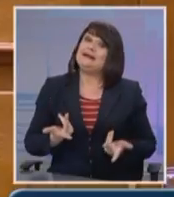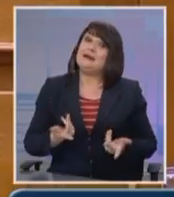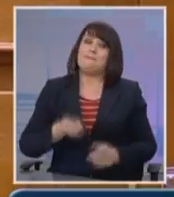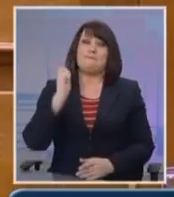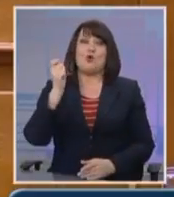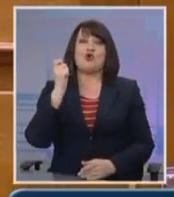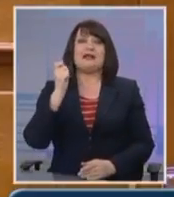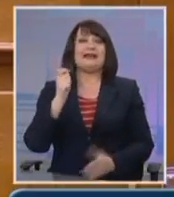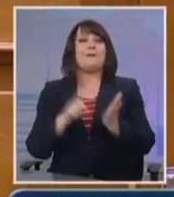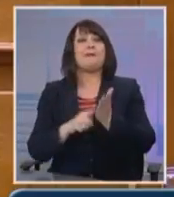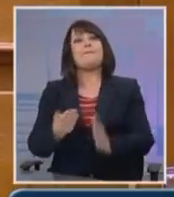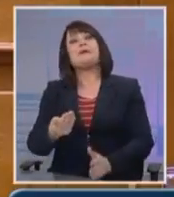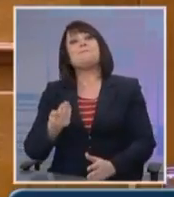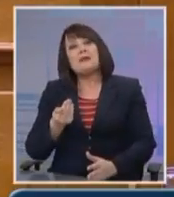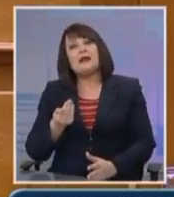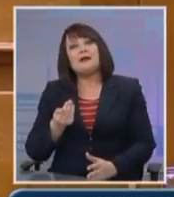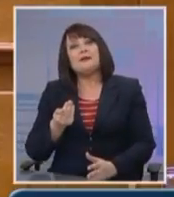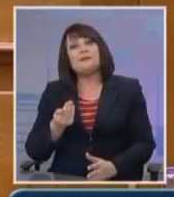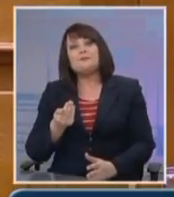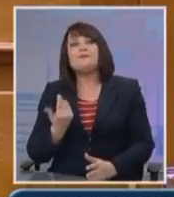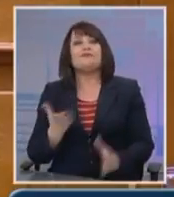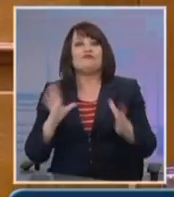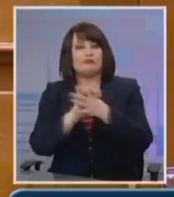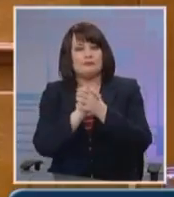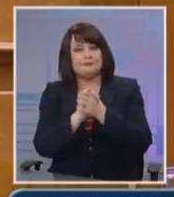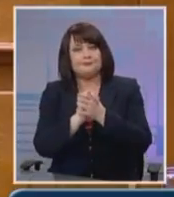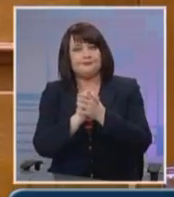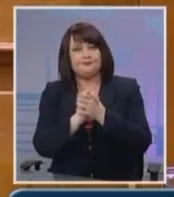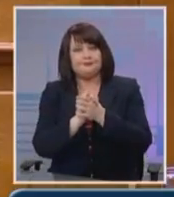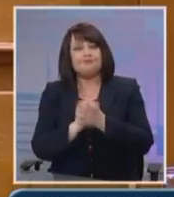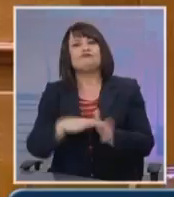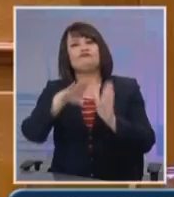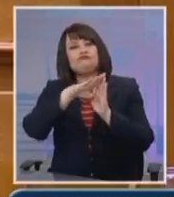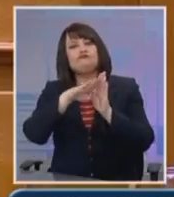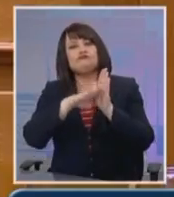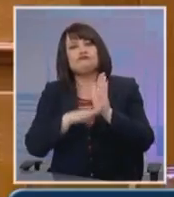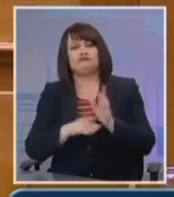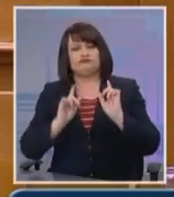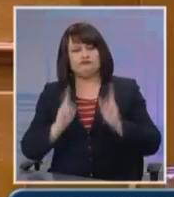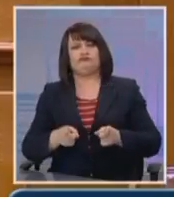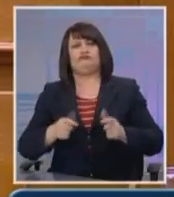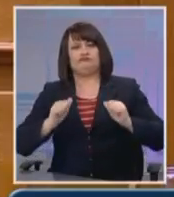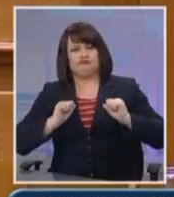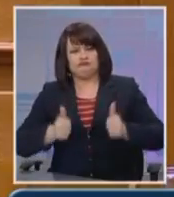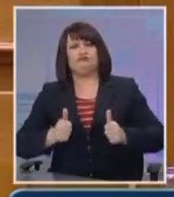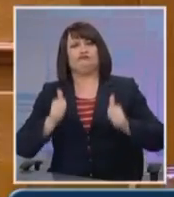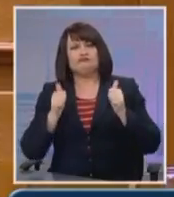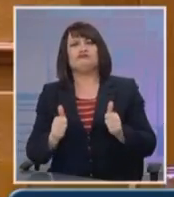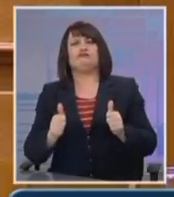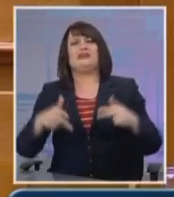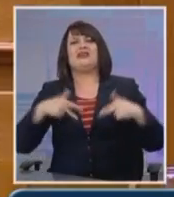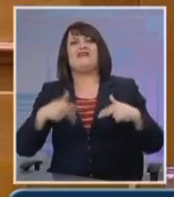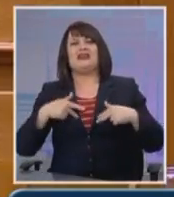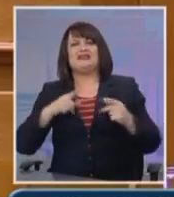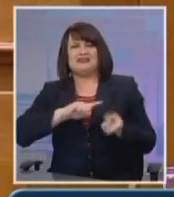πολιτική προϋπόθεση, είναι μια συνεκτική, καταρτισμένη και αποφασισμένη κυβέρνηση, ακριβώς το αντίθετο από